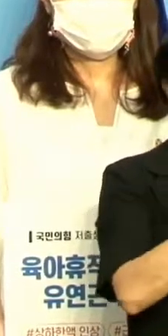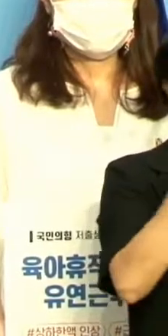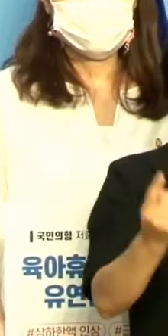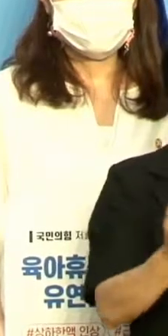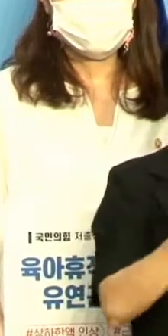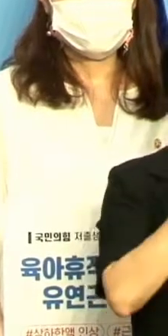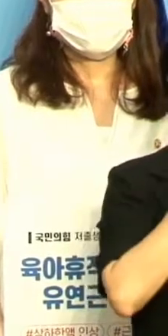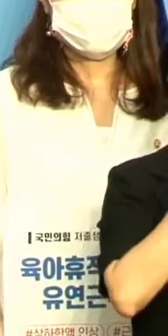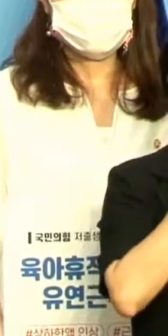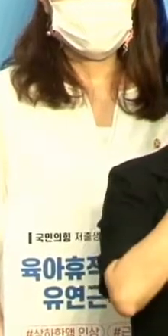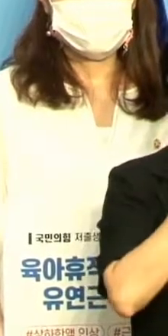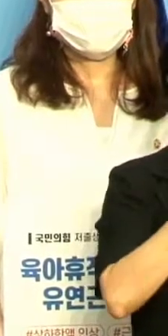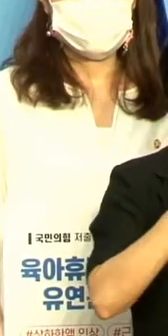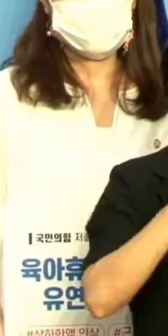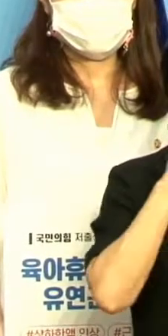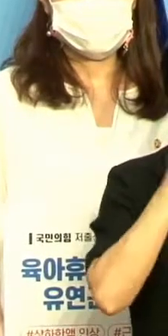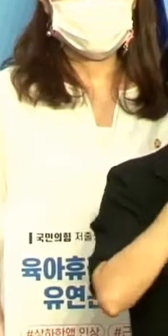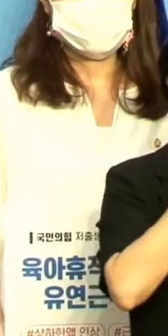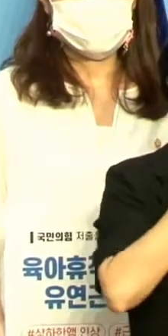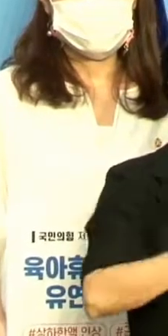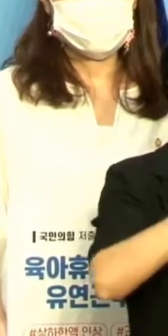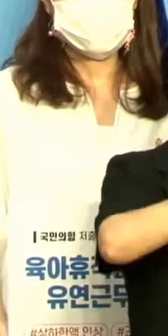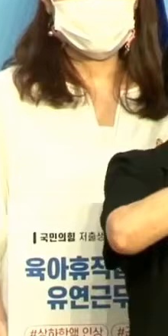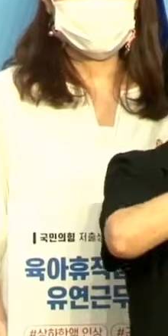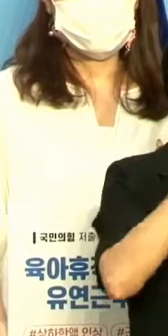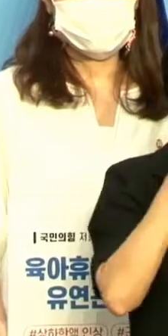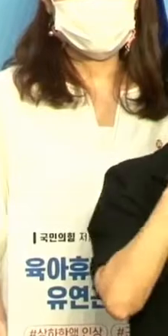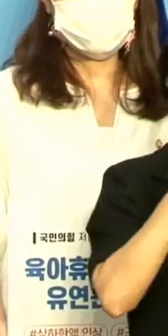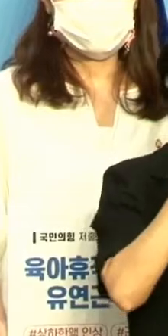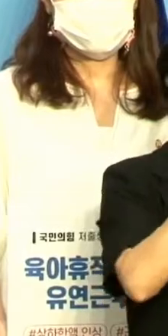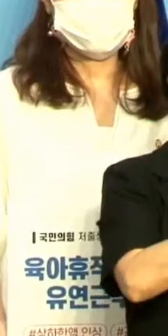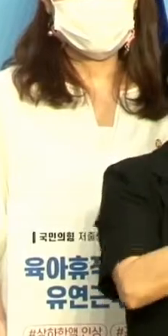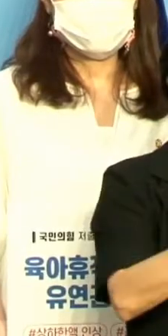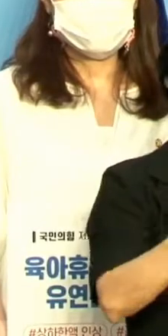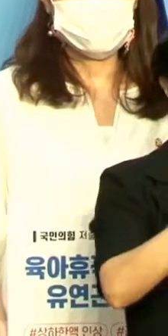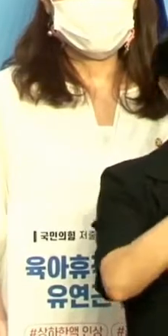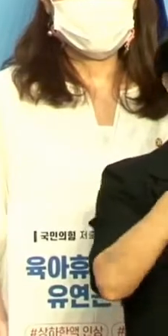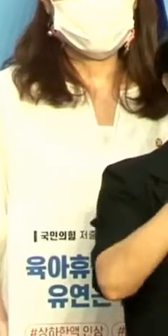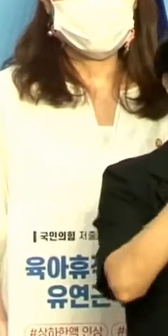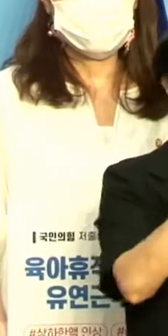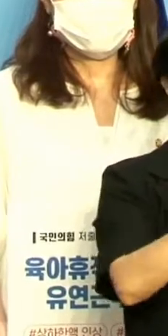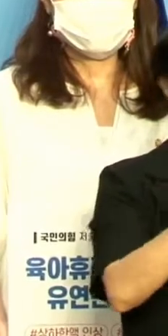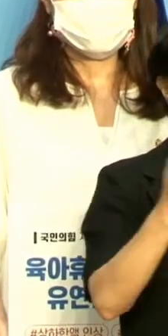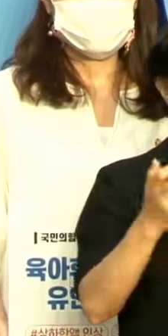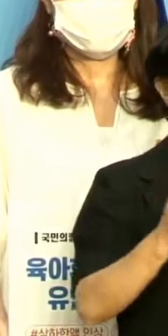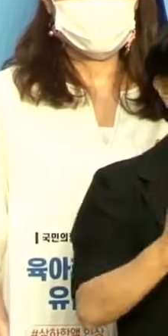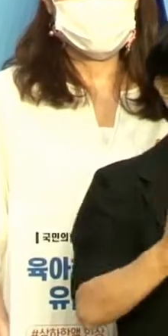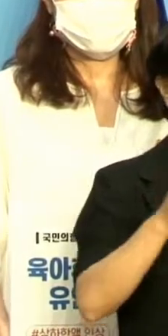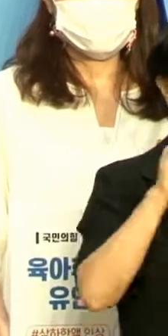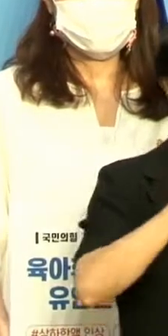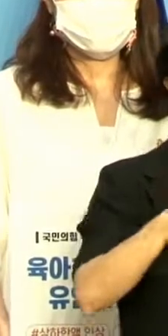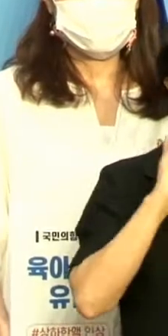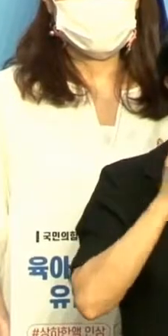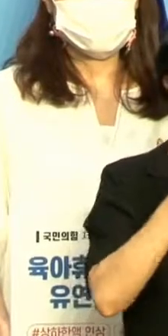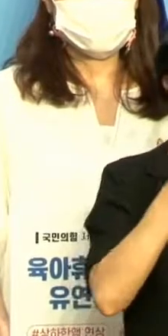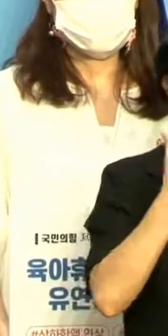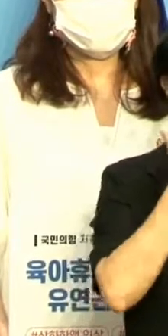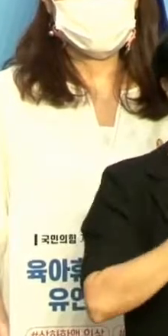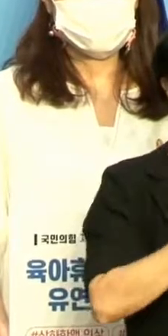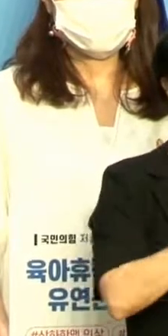없도록 아동복지의 수에 대한 아동이 아닌 민법상 미성년자 시크 3에 대한 아동 복지 지원을